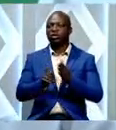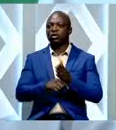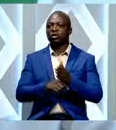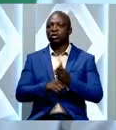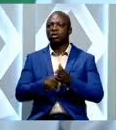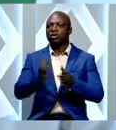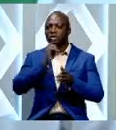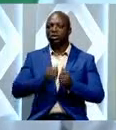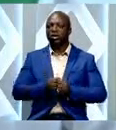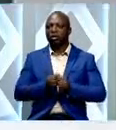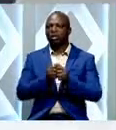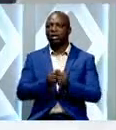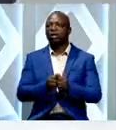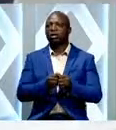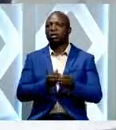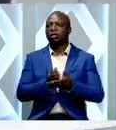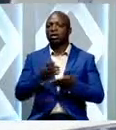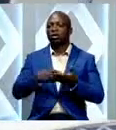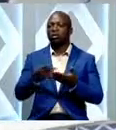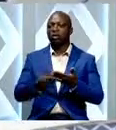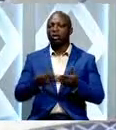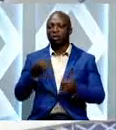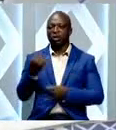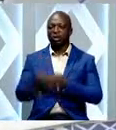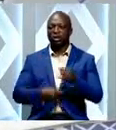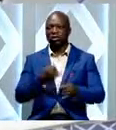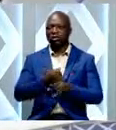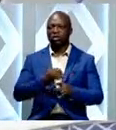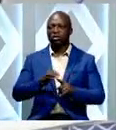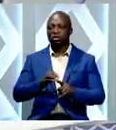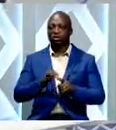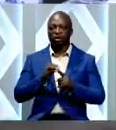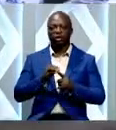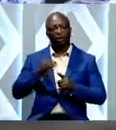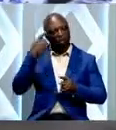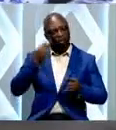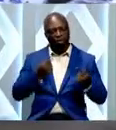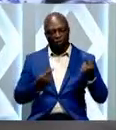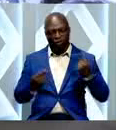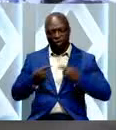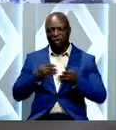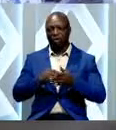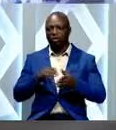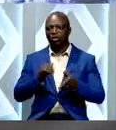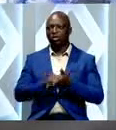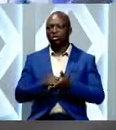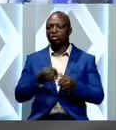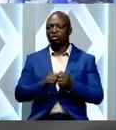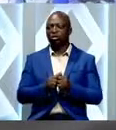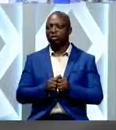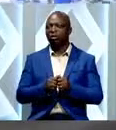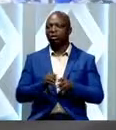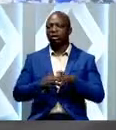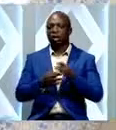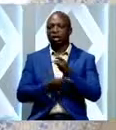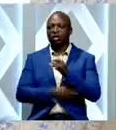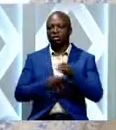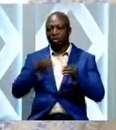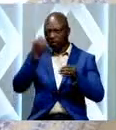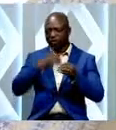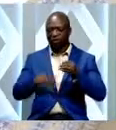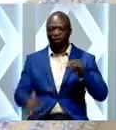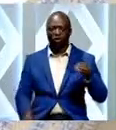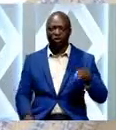sont accompagnés par le programme international spécifique pour lutter contre le flux de mercure dans la région